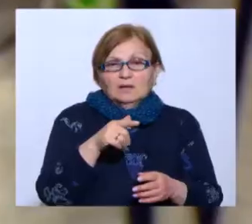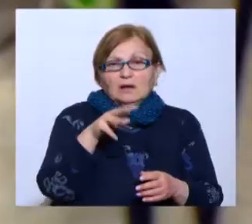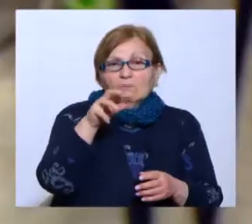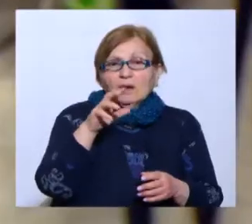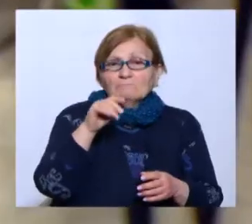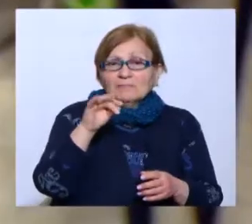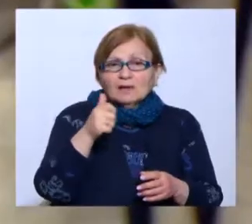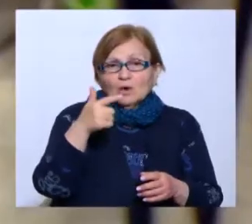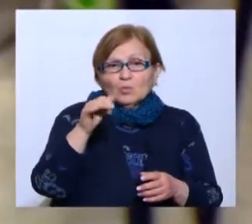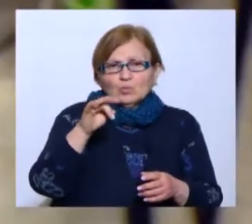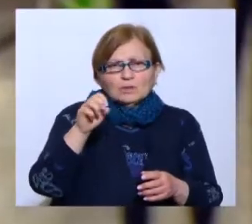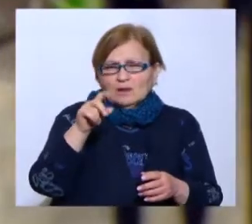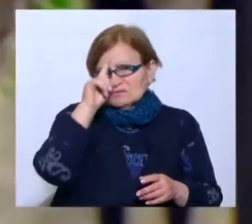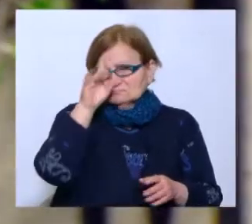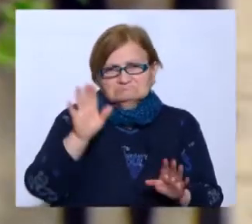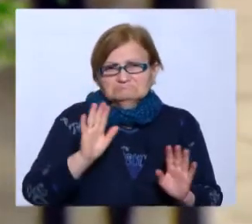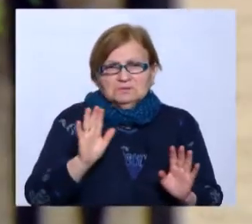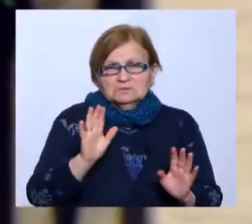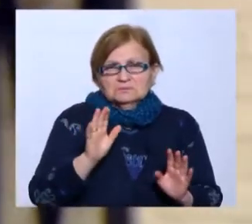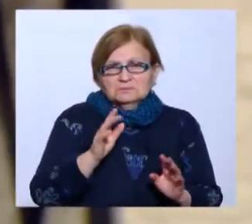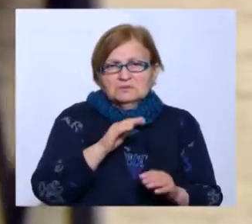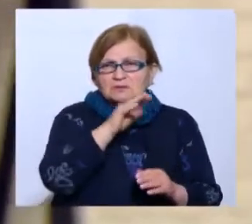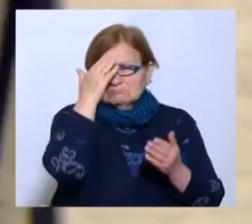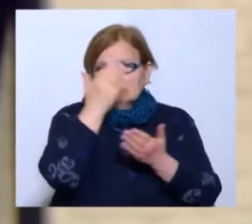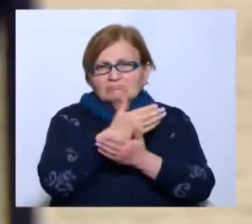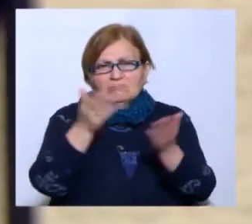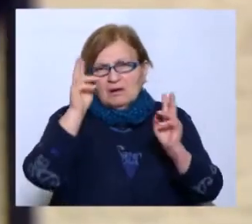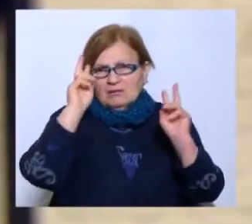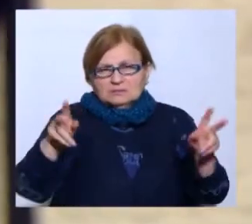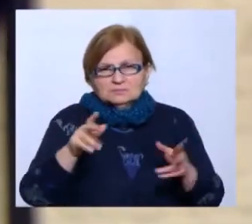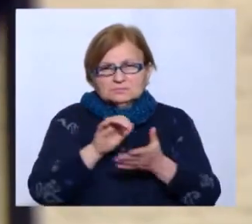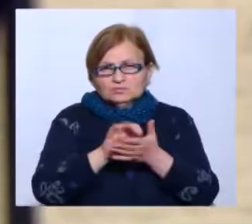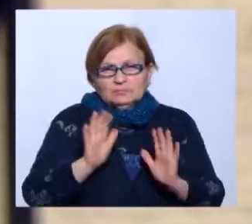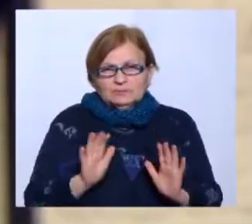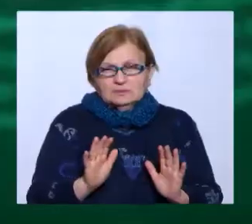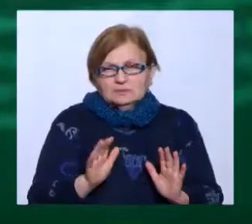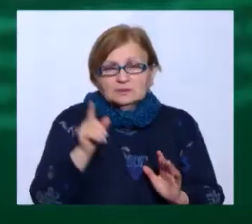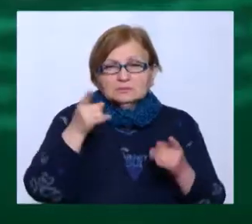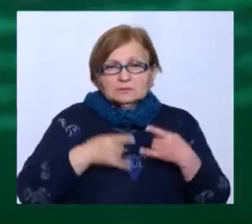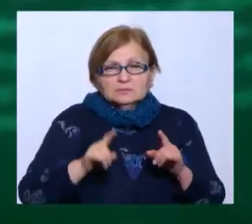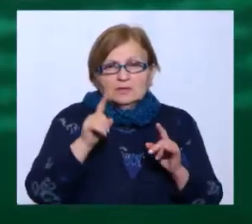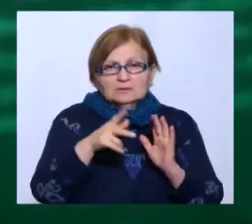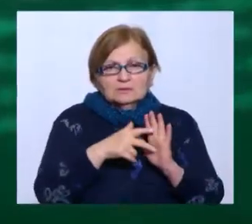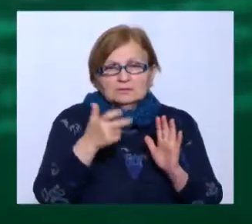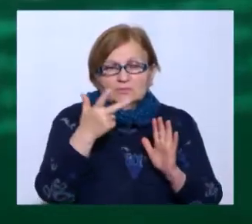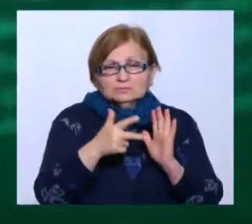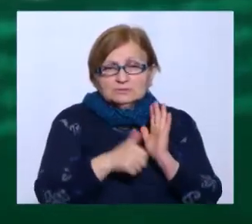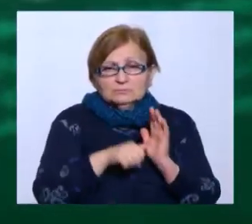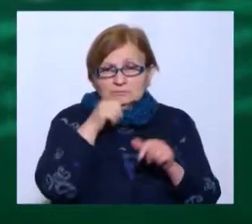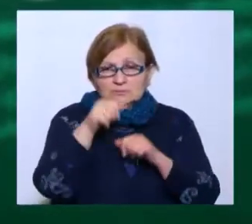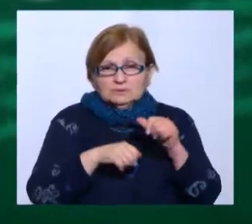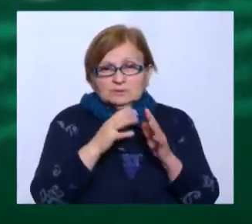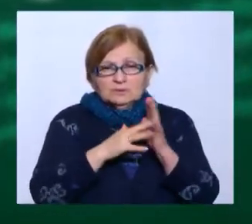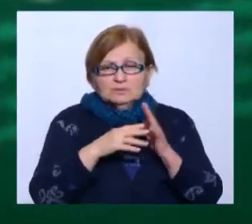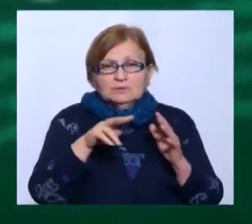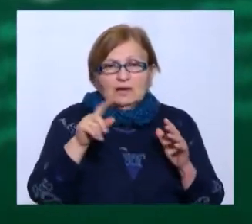გურიელის ვინაობა ნაკლებად არის ცნობილი ფართო საზოგადოებისათვის. იგი დაიბადა 1826 წელს